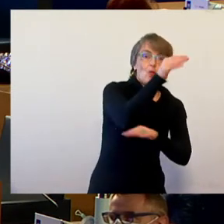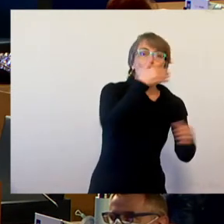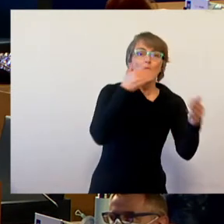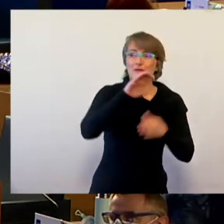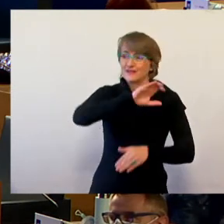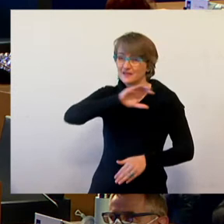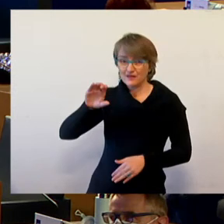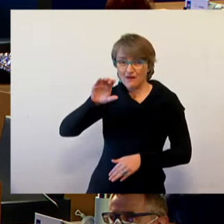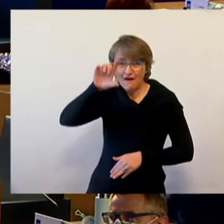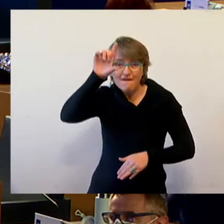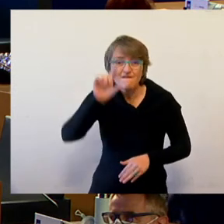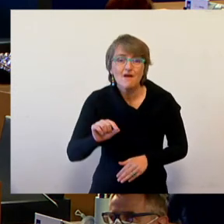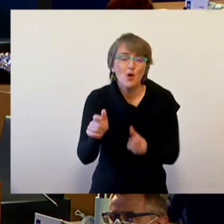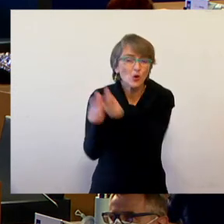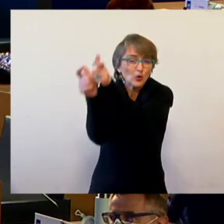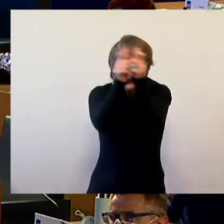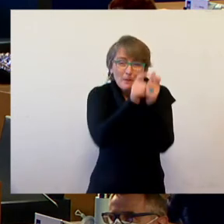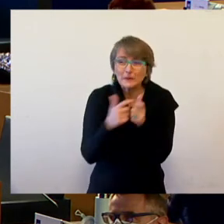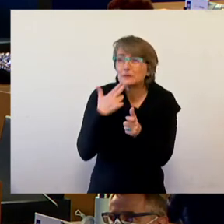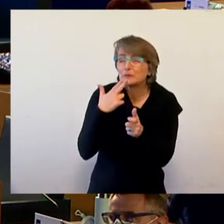plus grandes françaises.